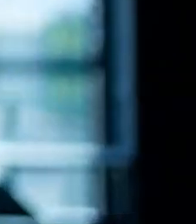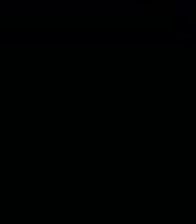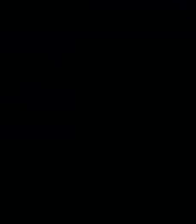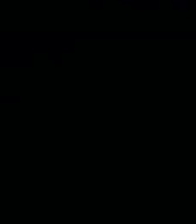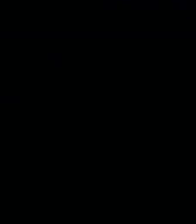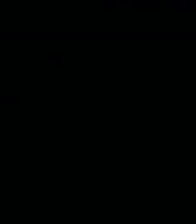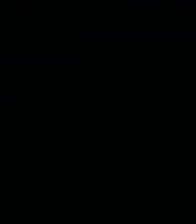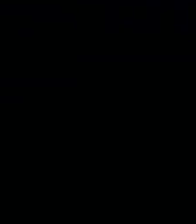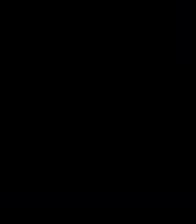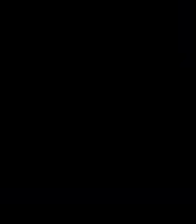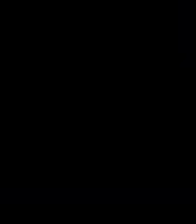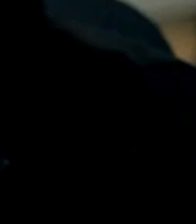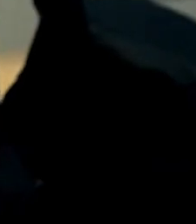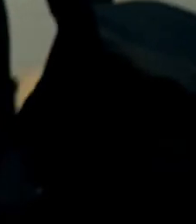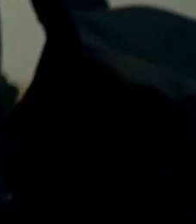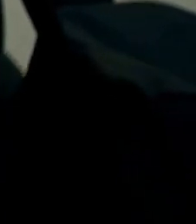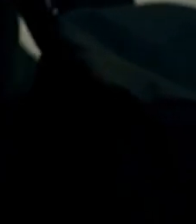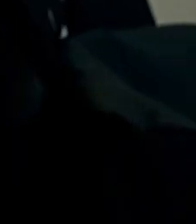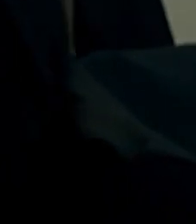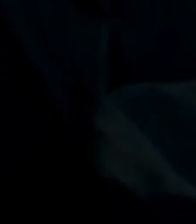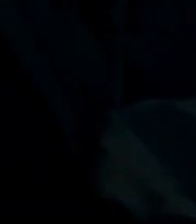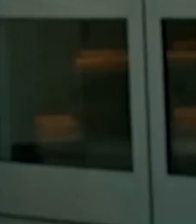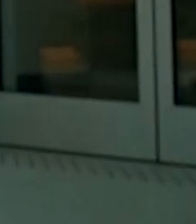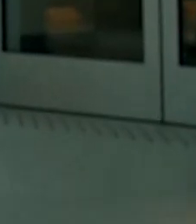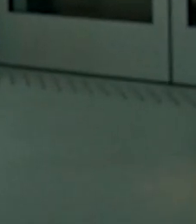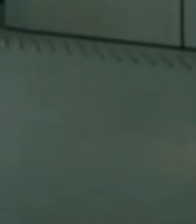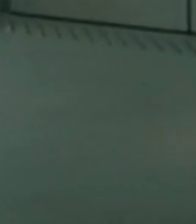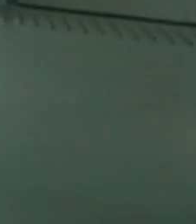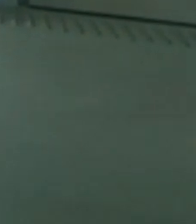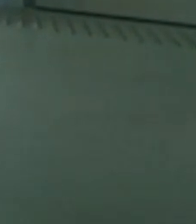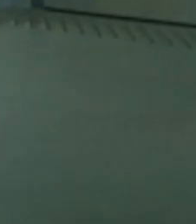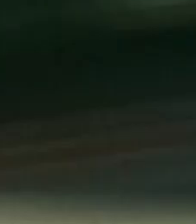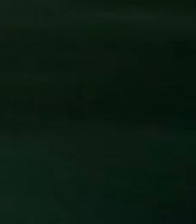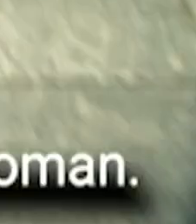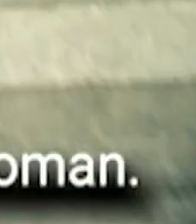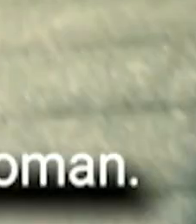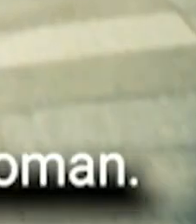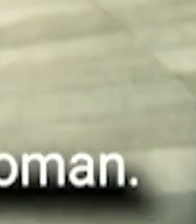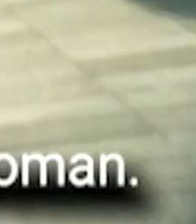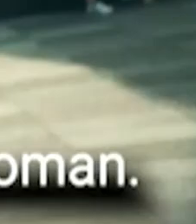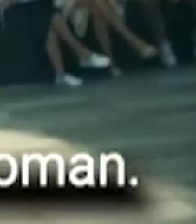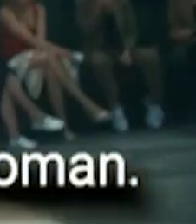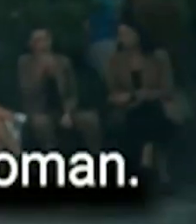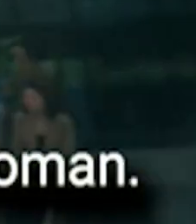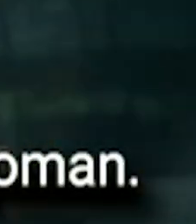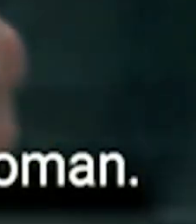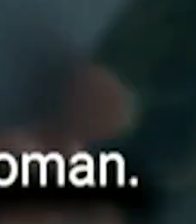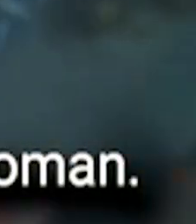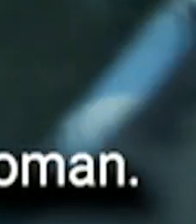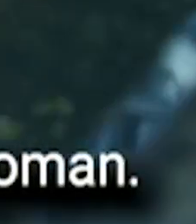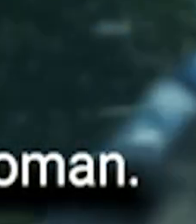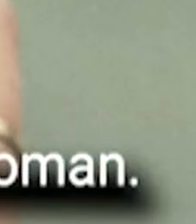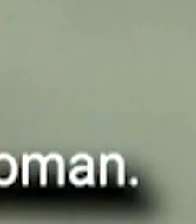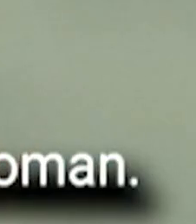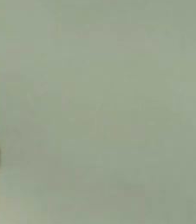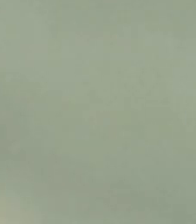Zvisno Я постійно чула, що повинна знайти роботу, що